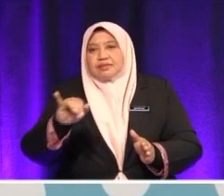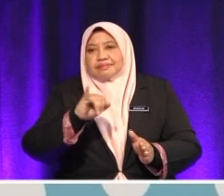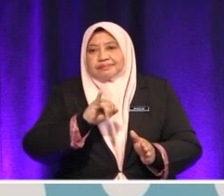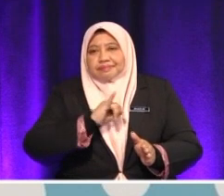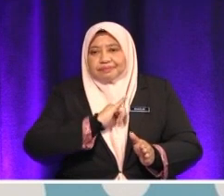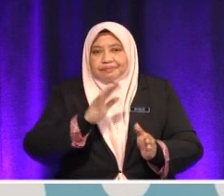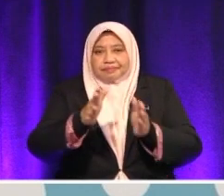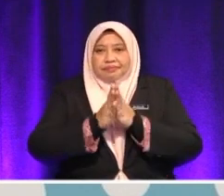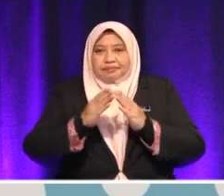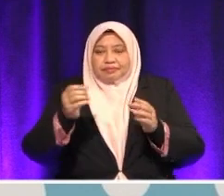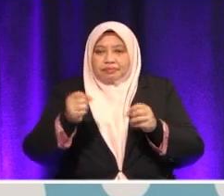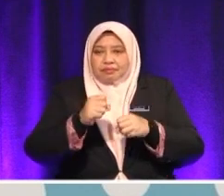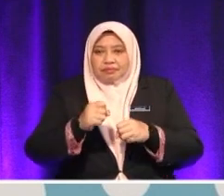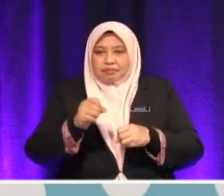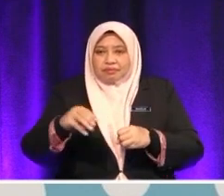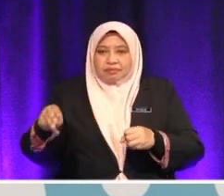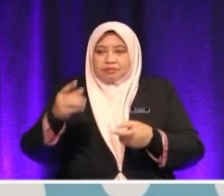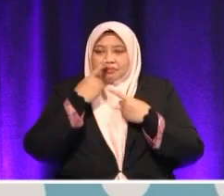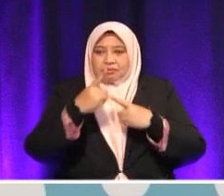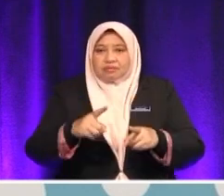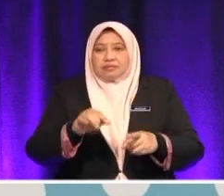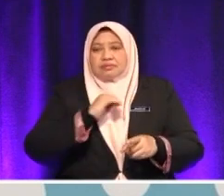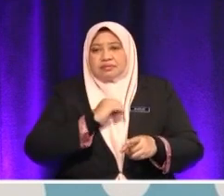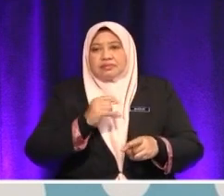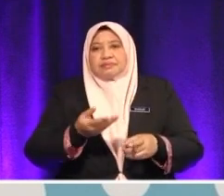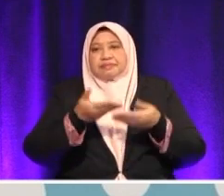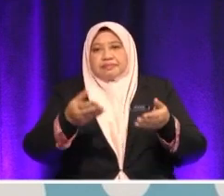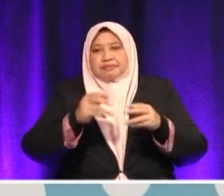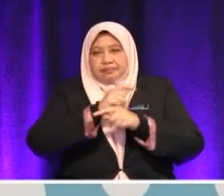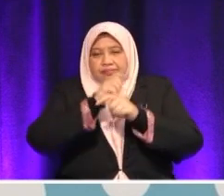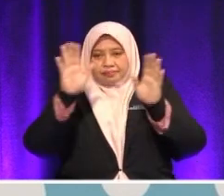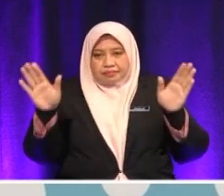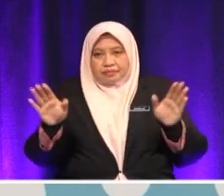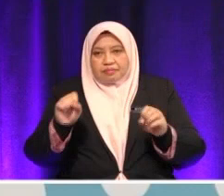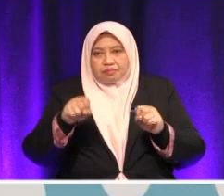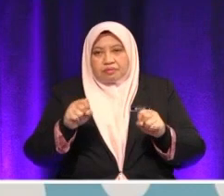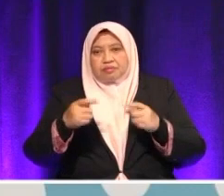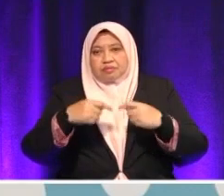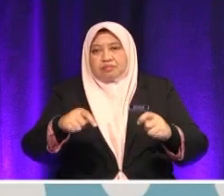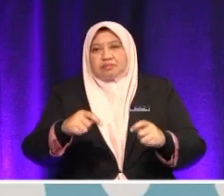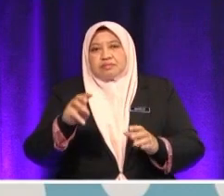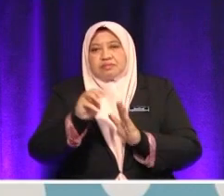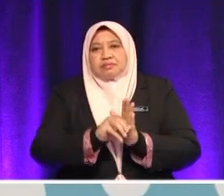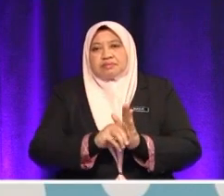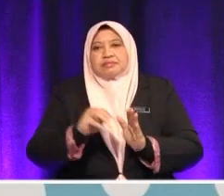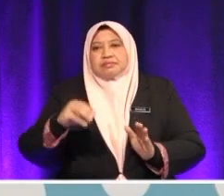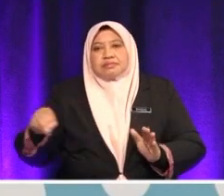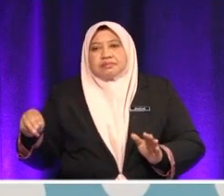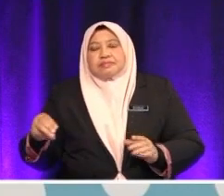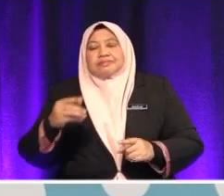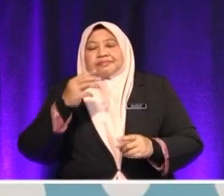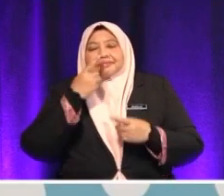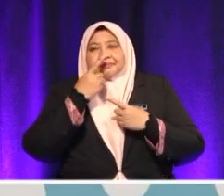dan di studio Sementara saya ingin memberi penerangan boleh coba menjawab Oke di pada